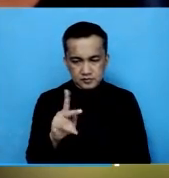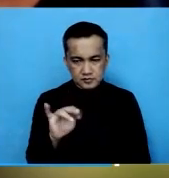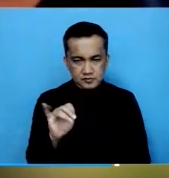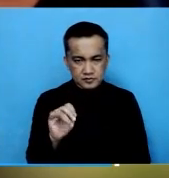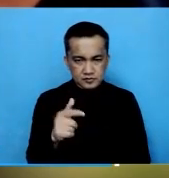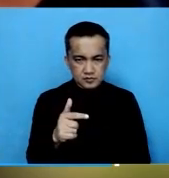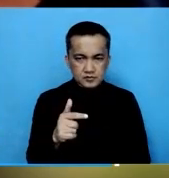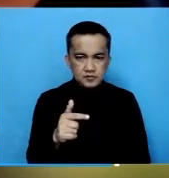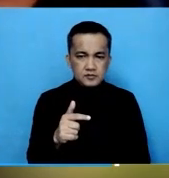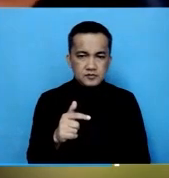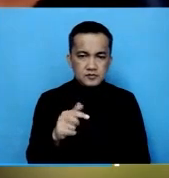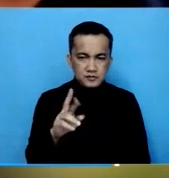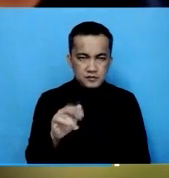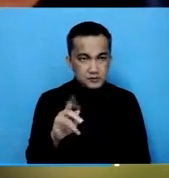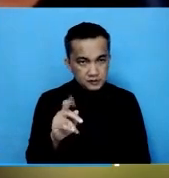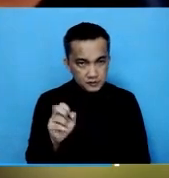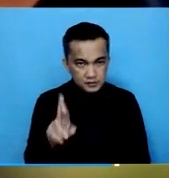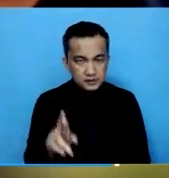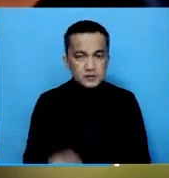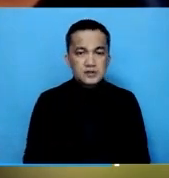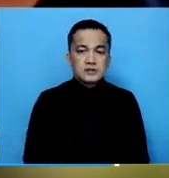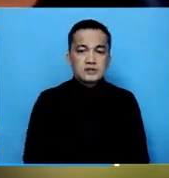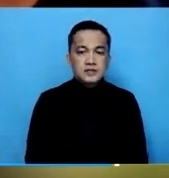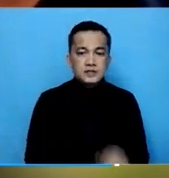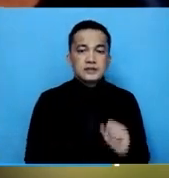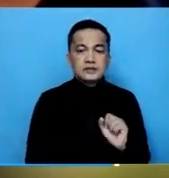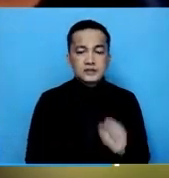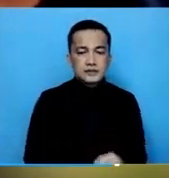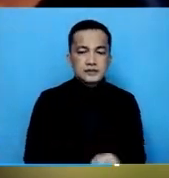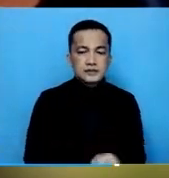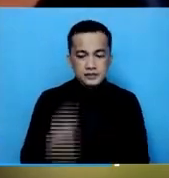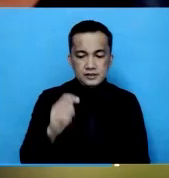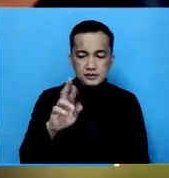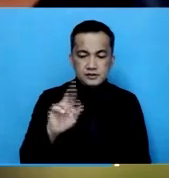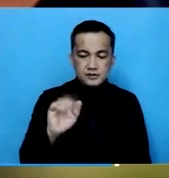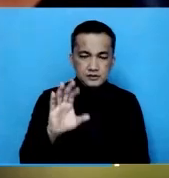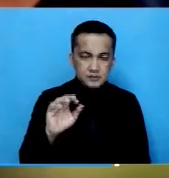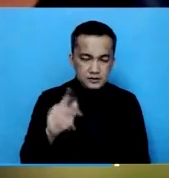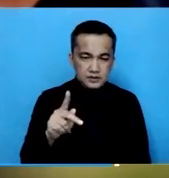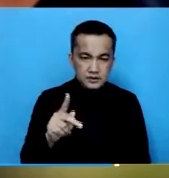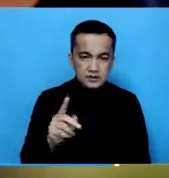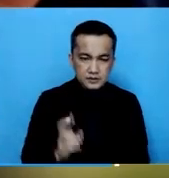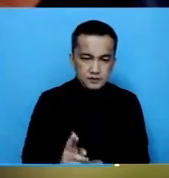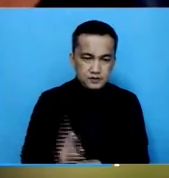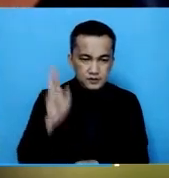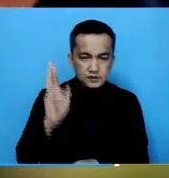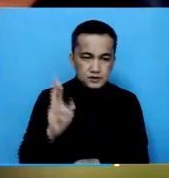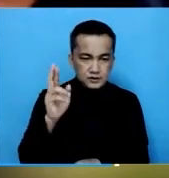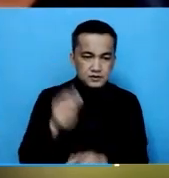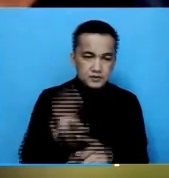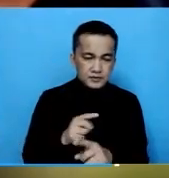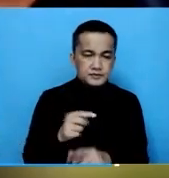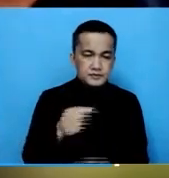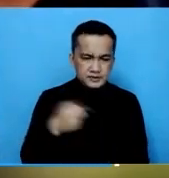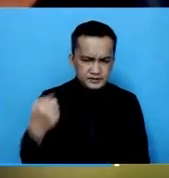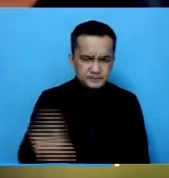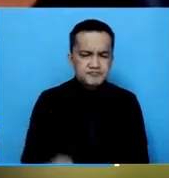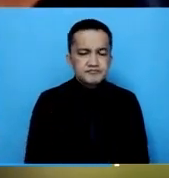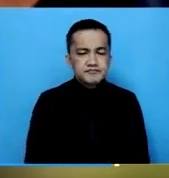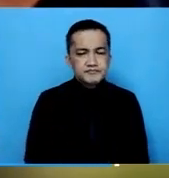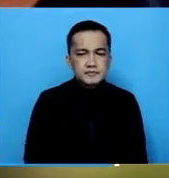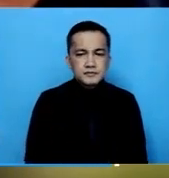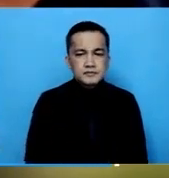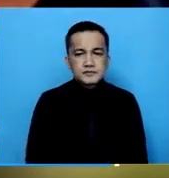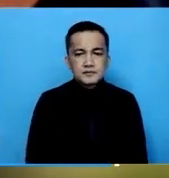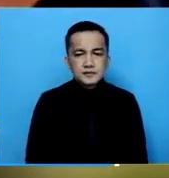tinatawag natin mga tracking radar kung saan kaya natin i-track itong mga launches na nanggagaling sa China at makita